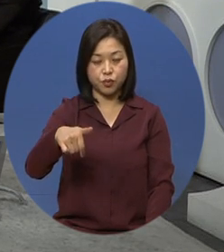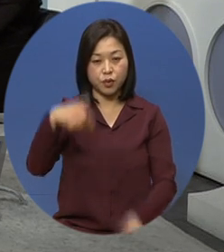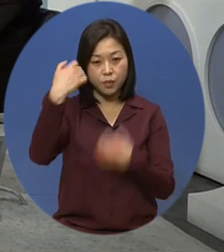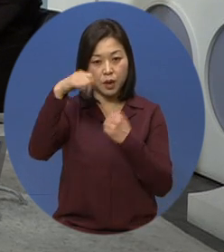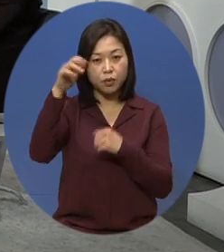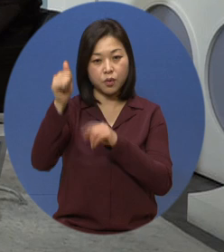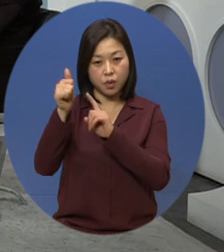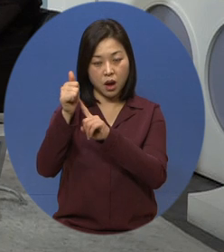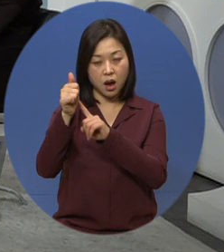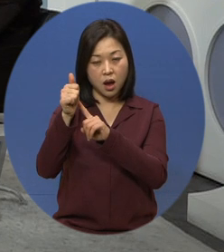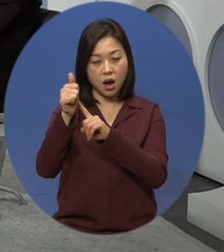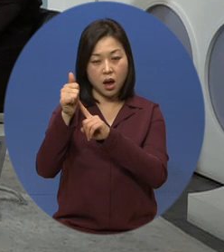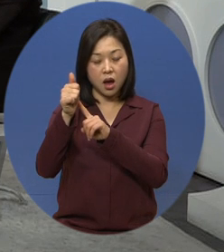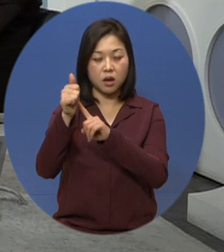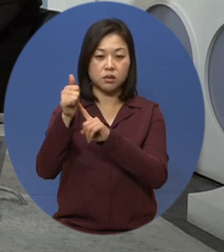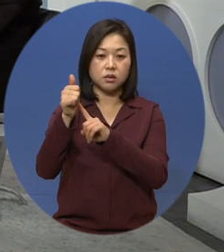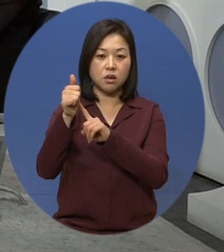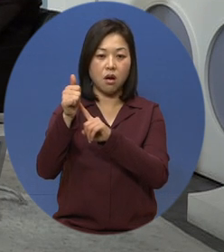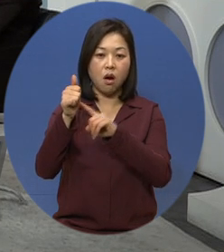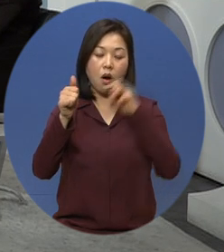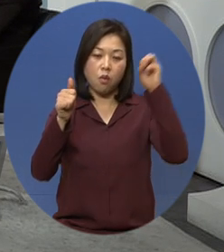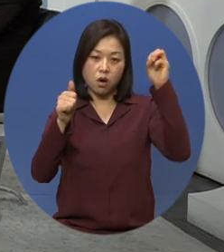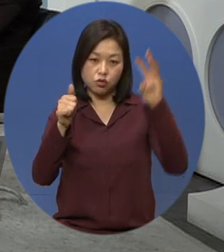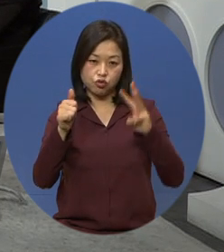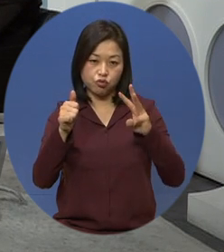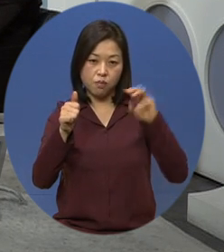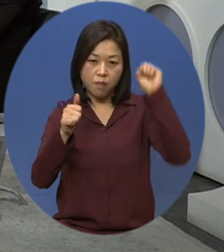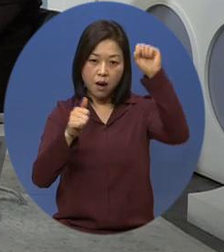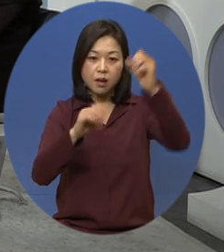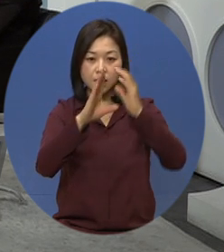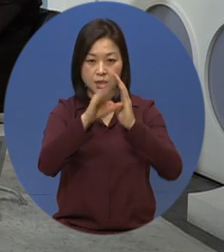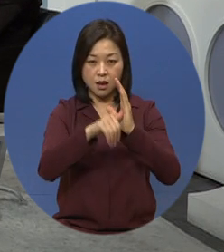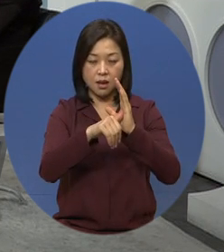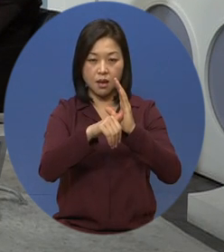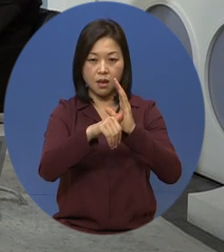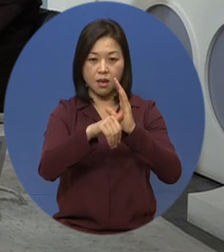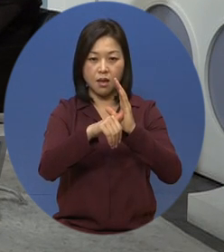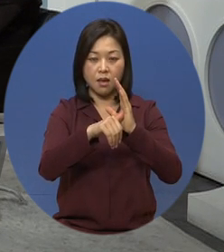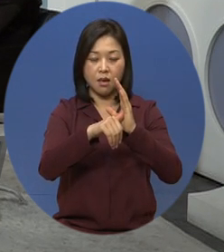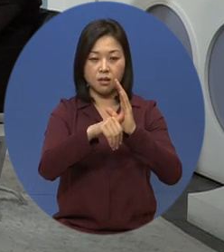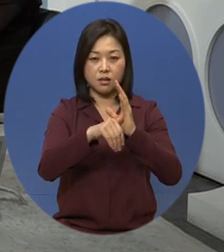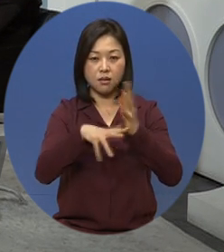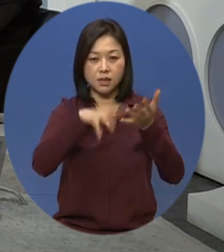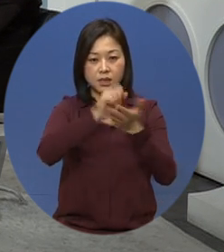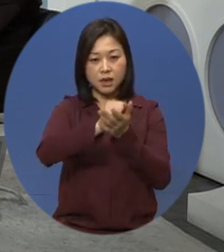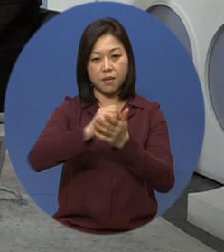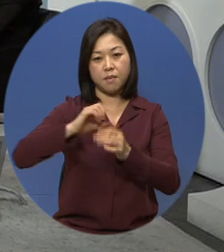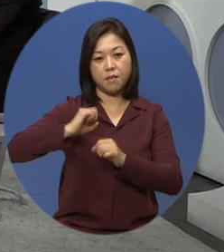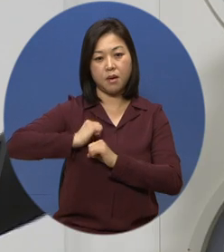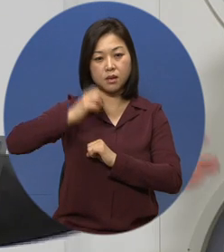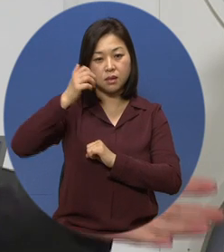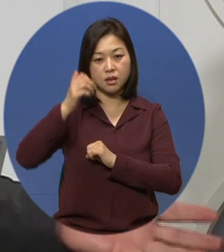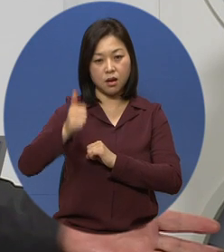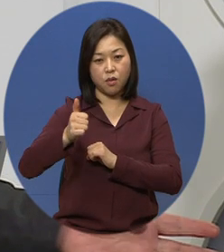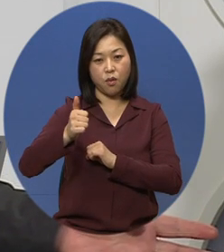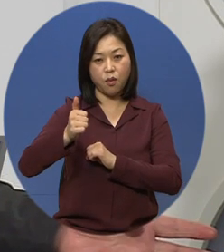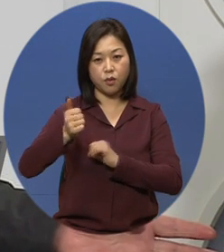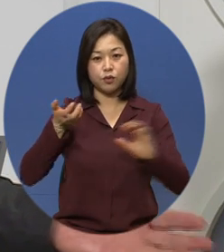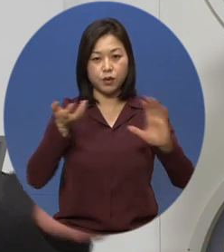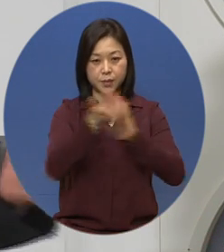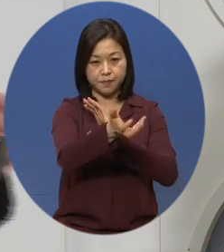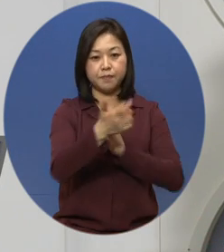광주사태 때 어 지나 꼰 병사로 공수 특전 담 병사로 투입돼